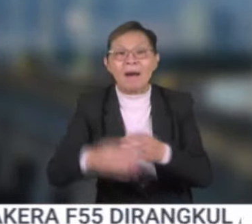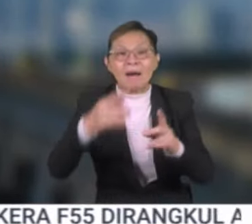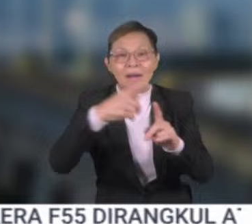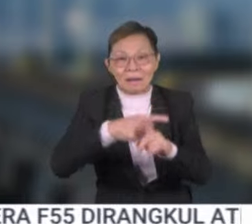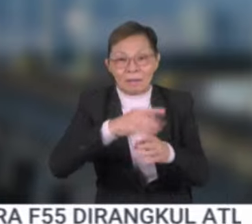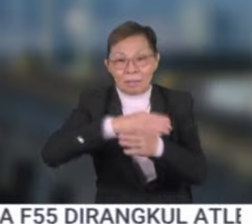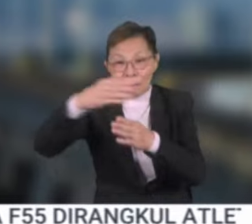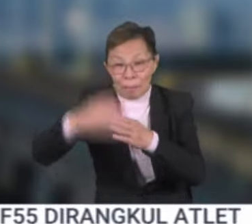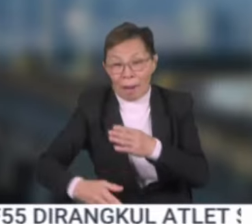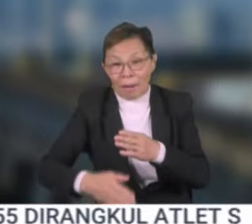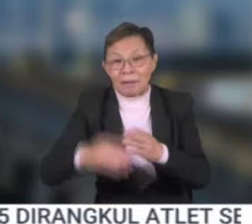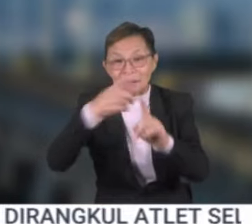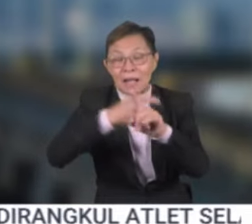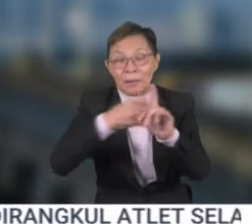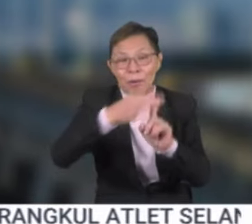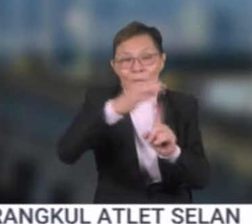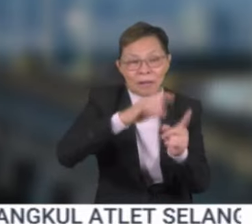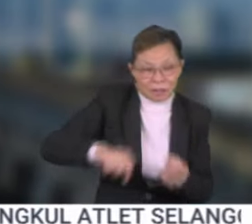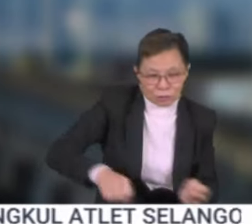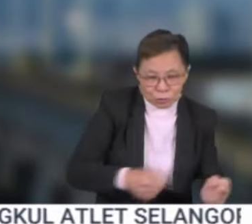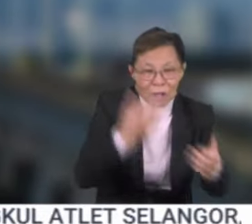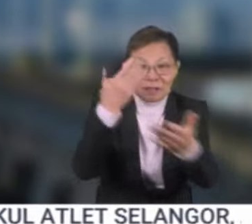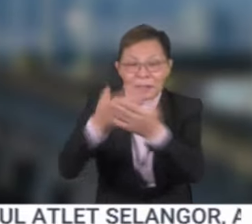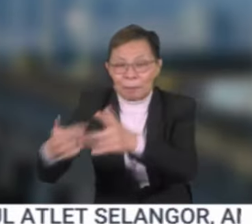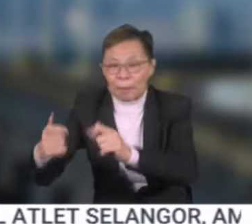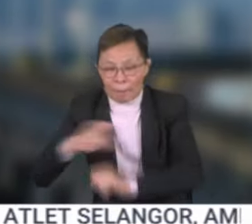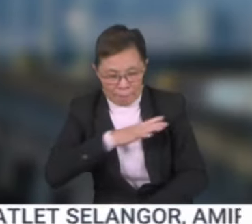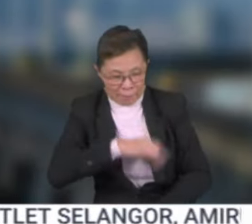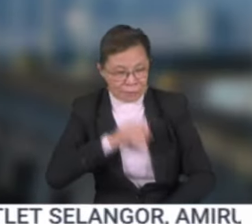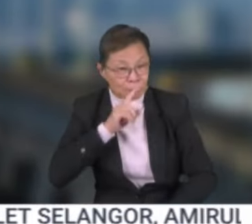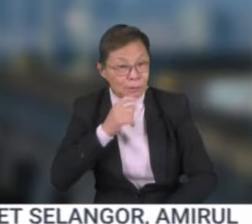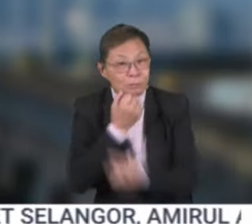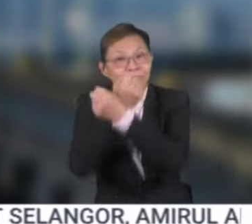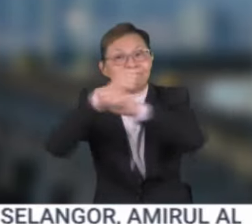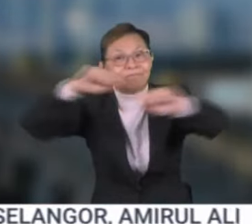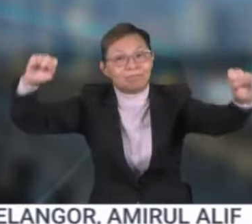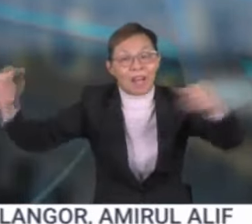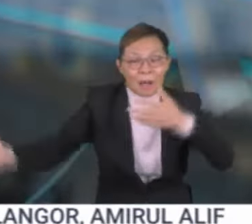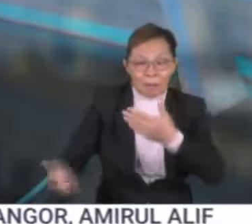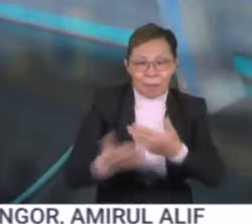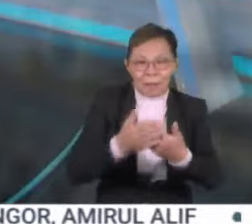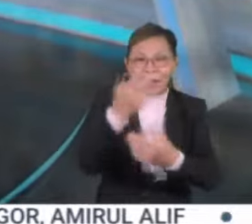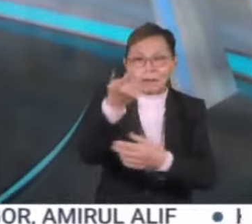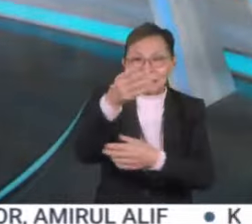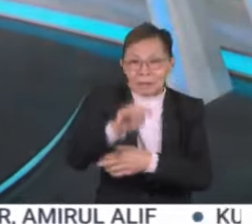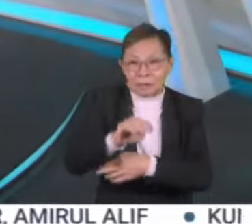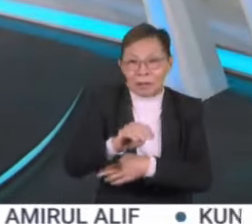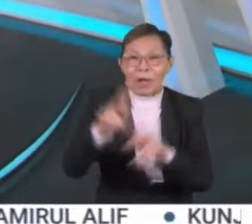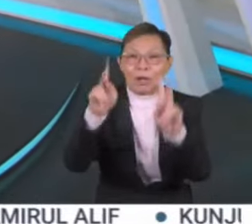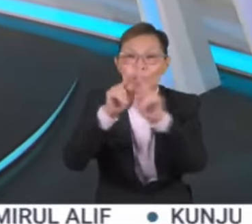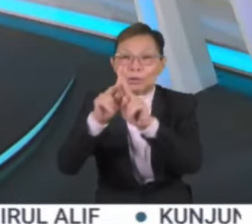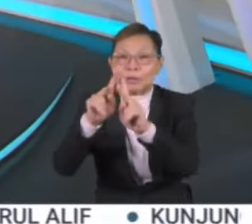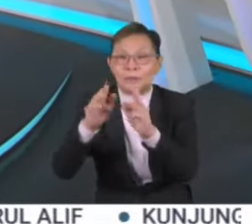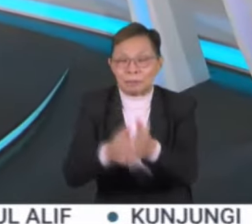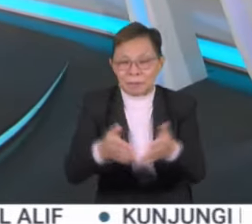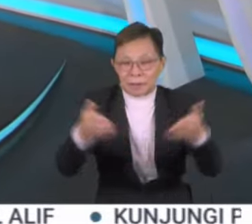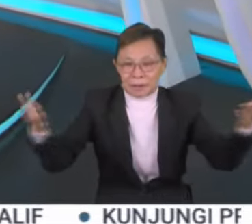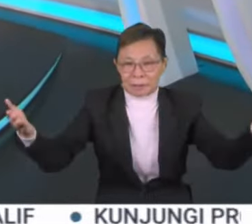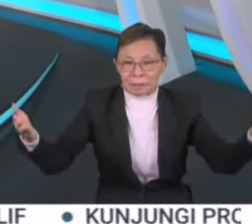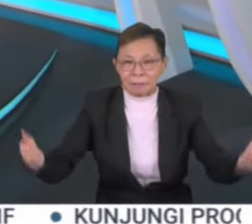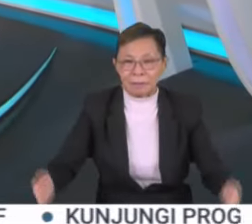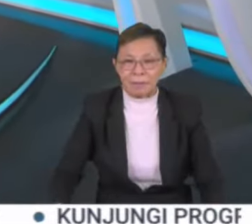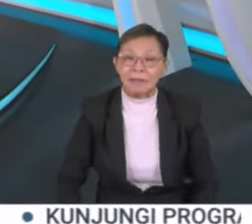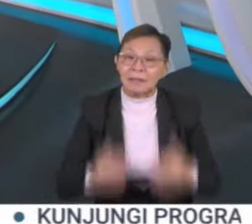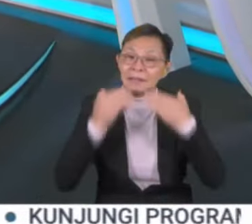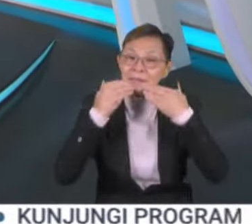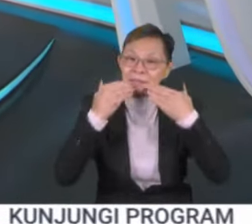dari Pulau Pinang. Dari sungai hingga segara, Palestin pasti merdeka. Kembali ke Angkasa Puri Kota Media.